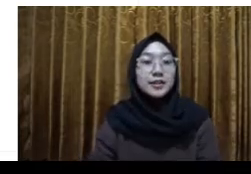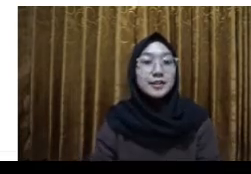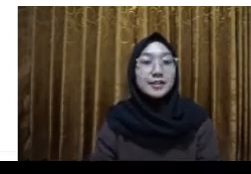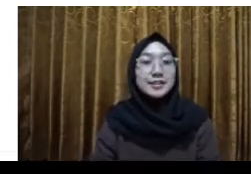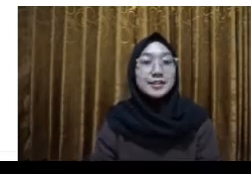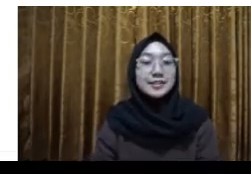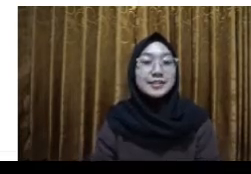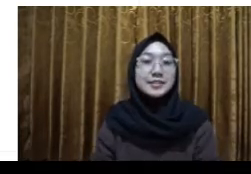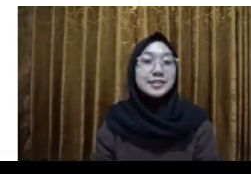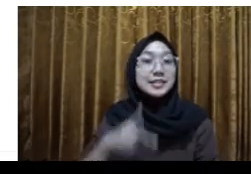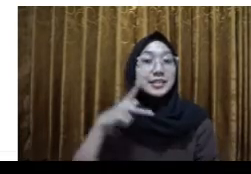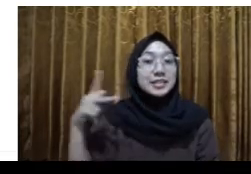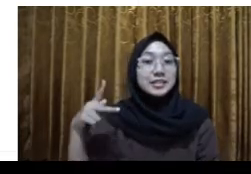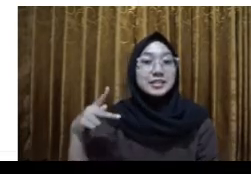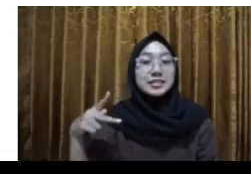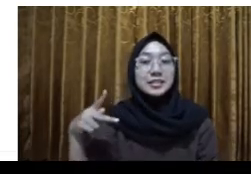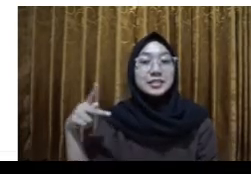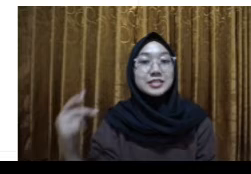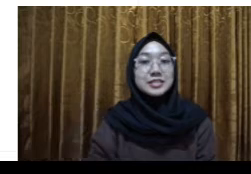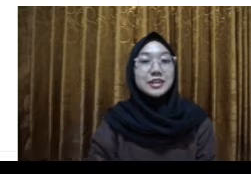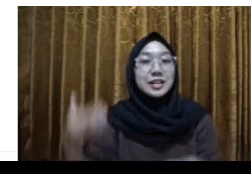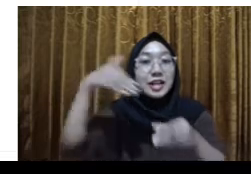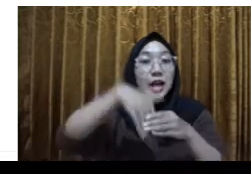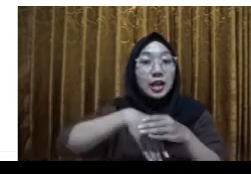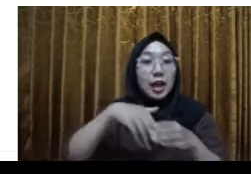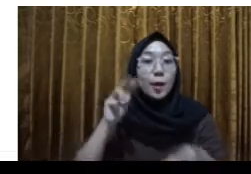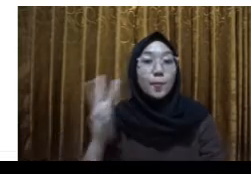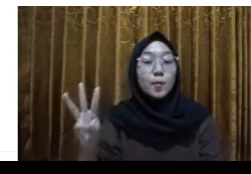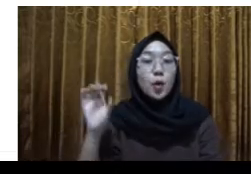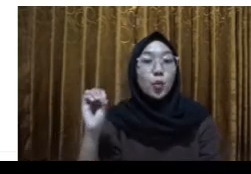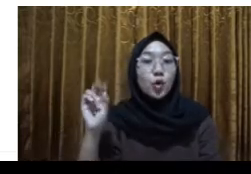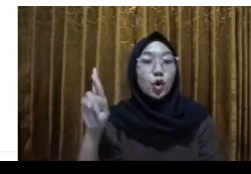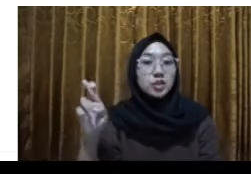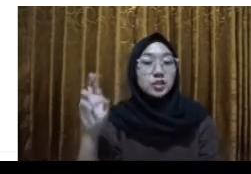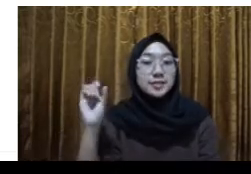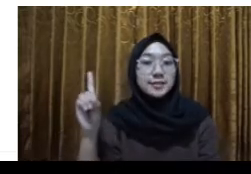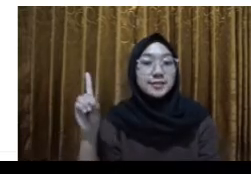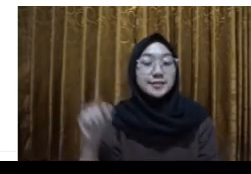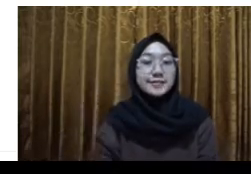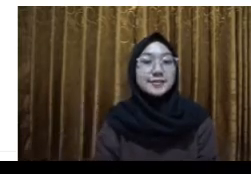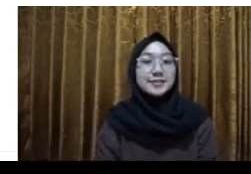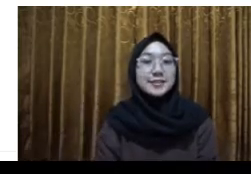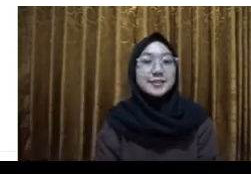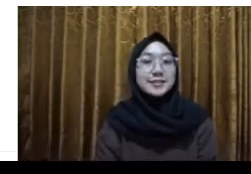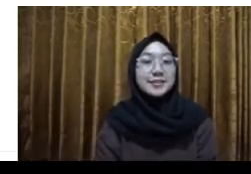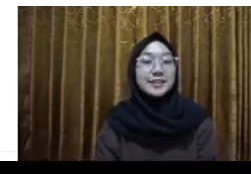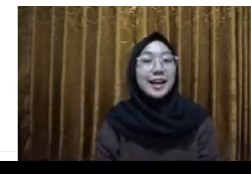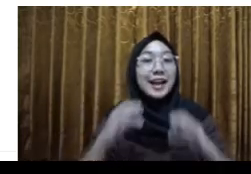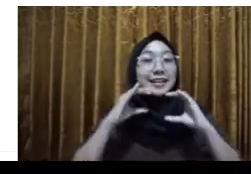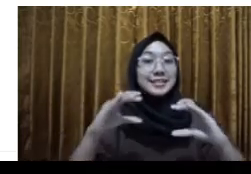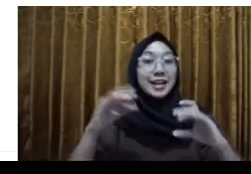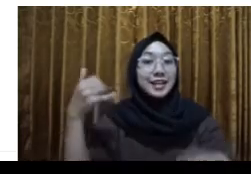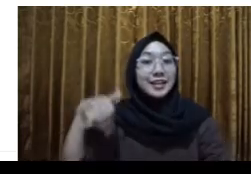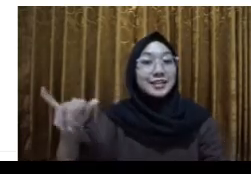Oke. Begitu juga sebaliknya ya, untuk meng-convert menjadi Word ke dalam bentuk PDF juga